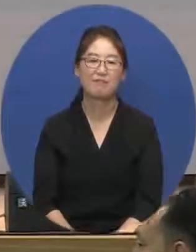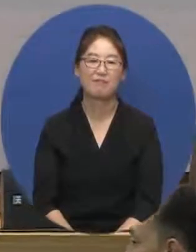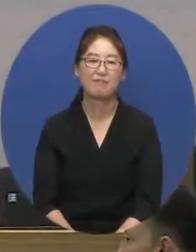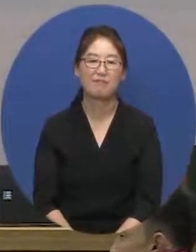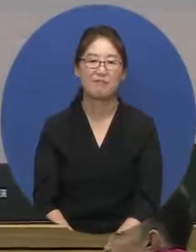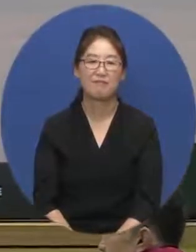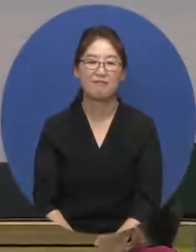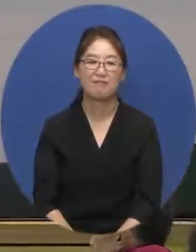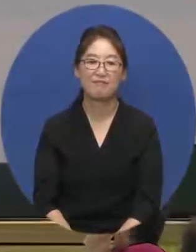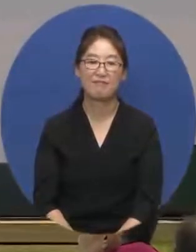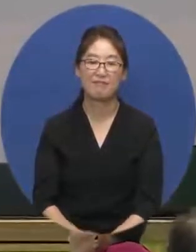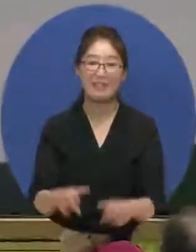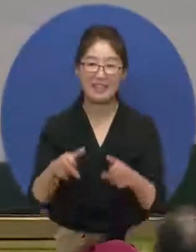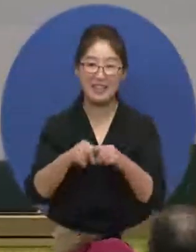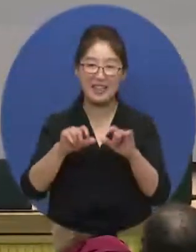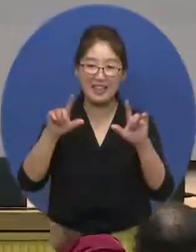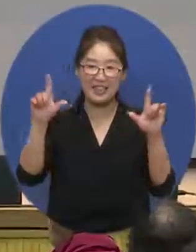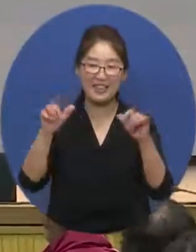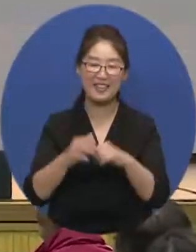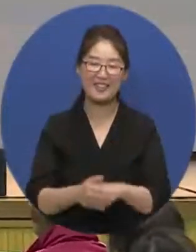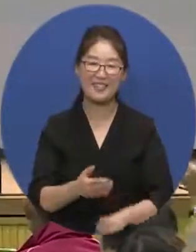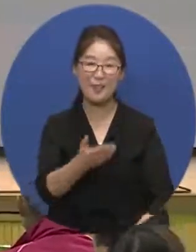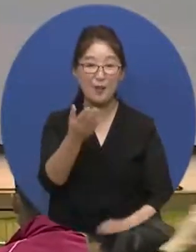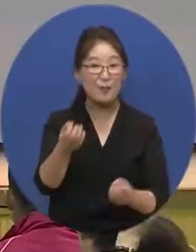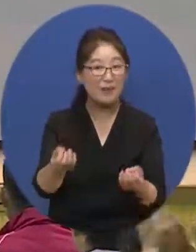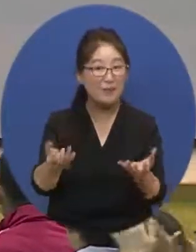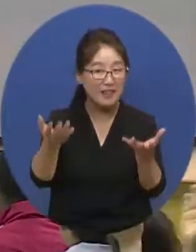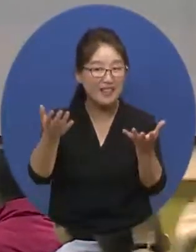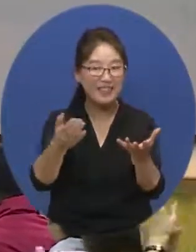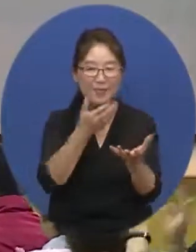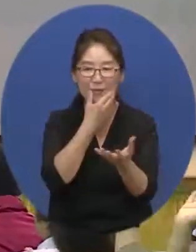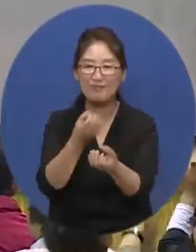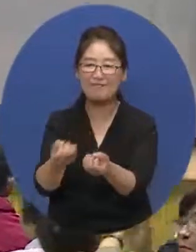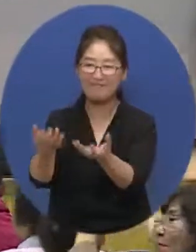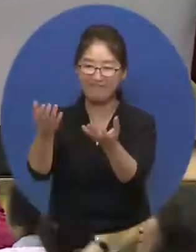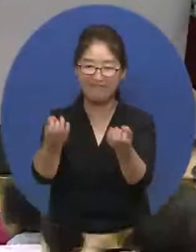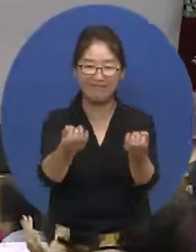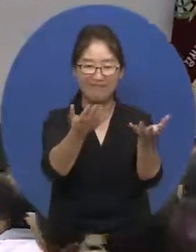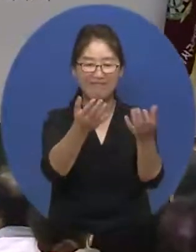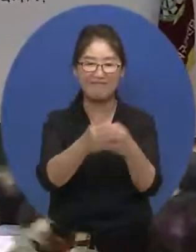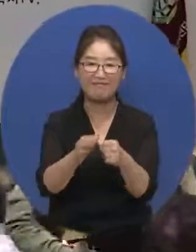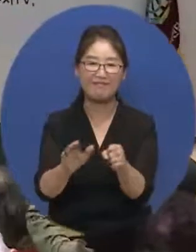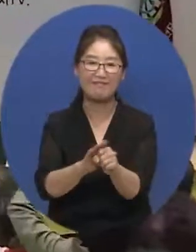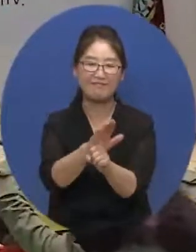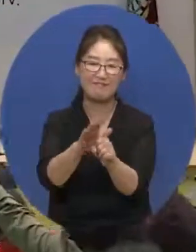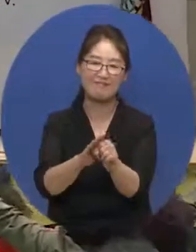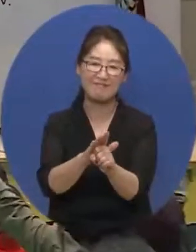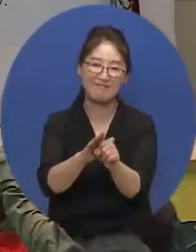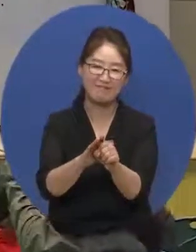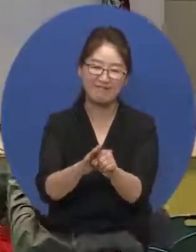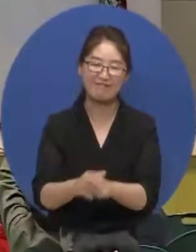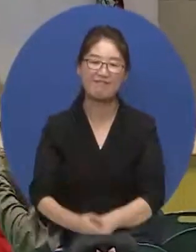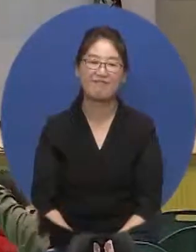자, 오늘 장애인의 날, 여러분의 잔칫날 진심으로 축하드립니다. 사랑합니다.